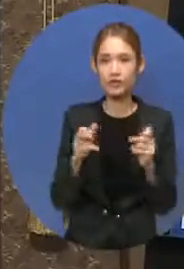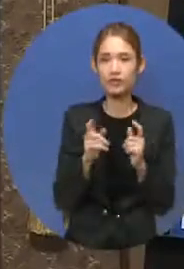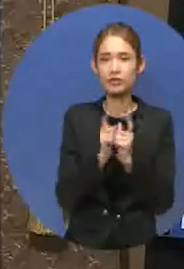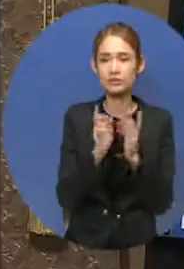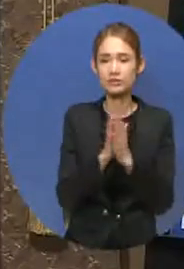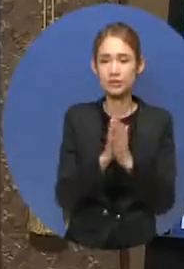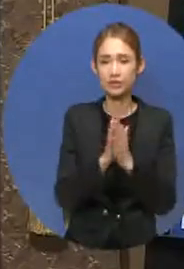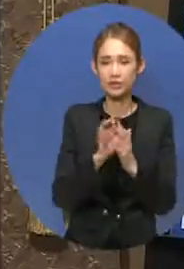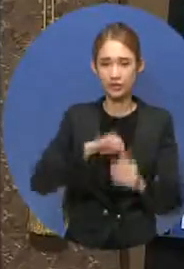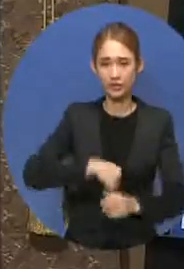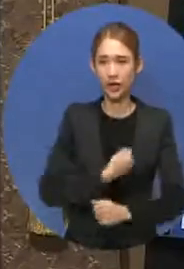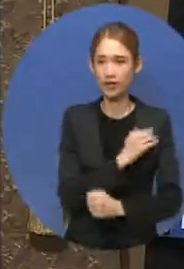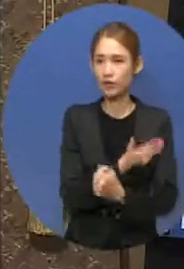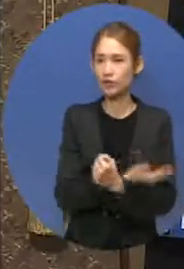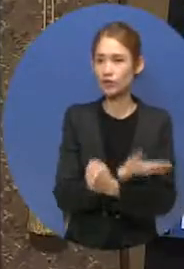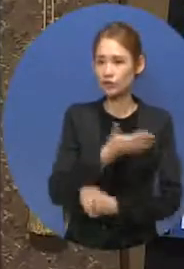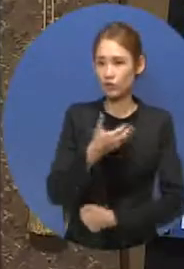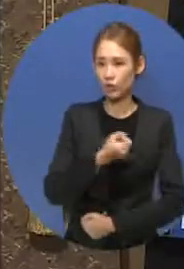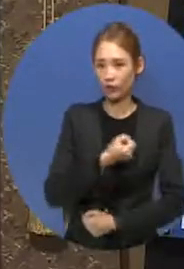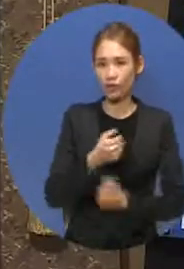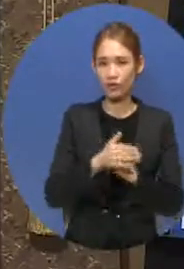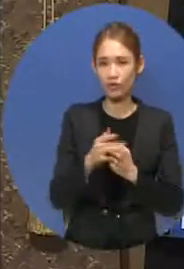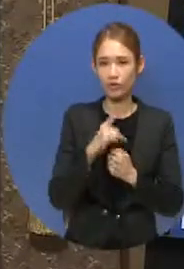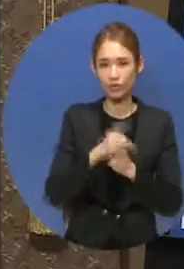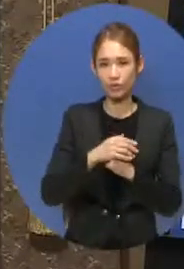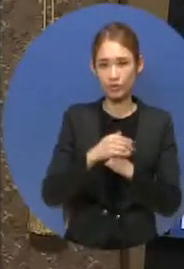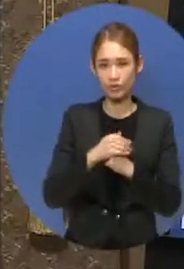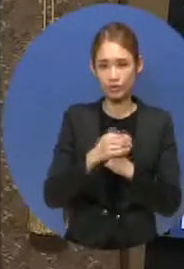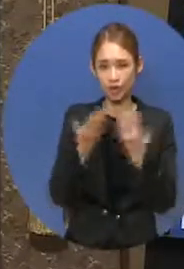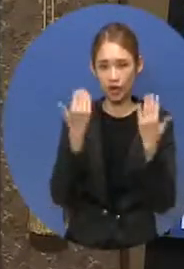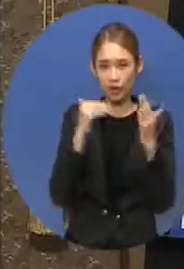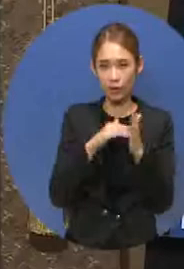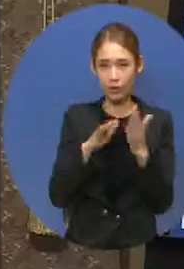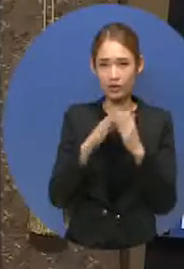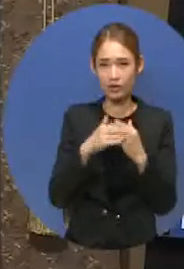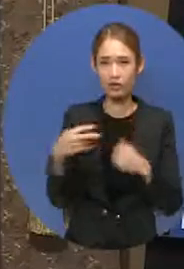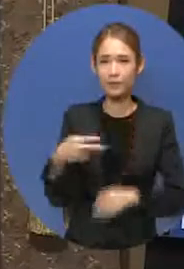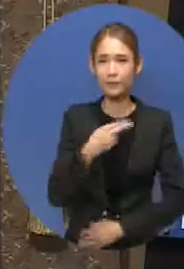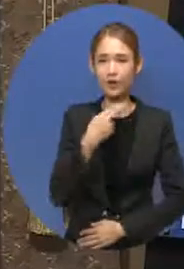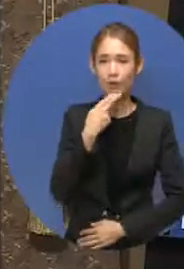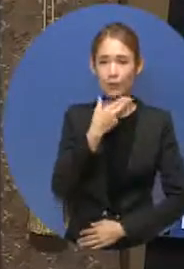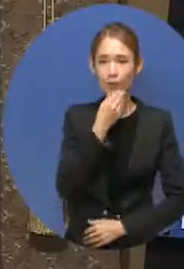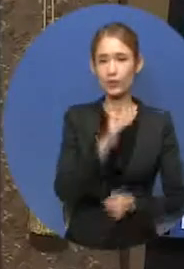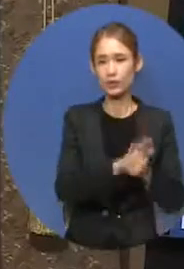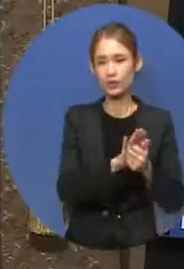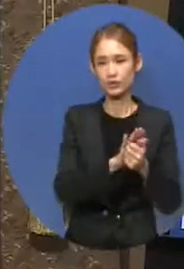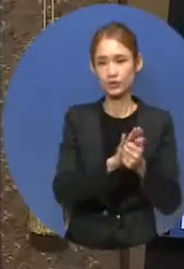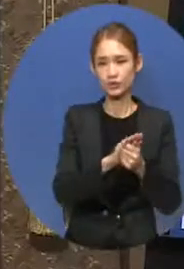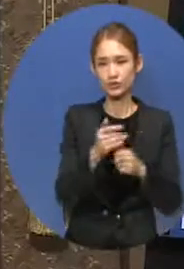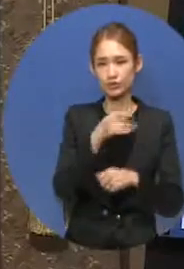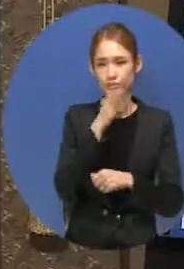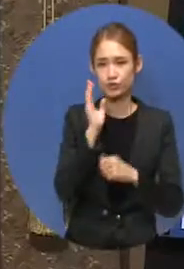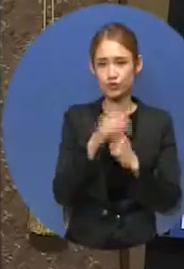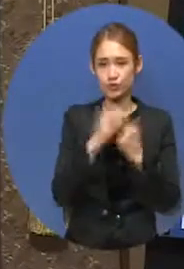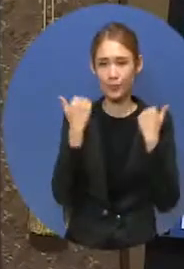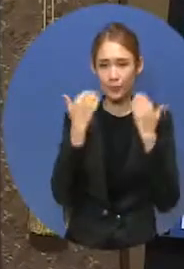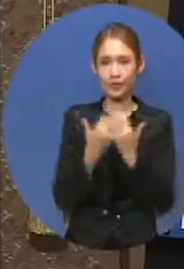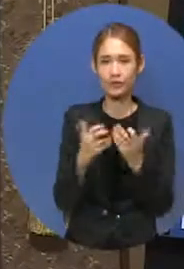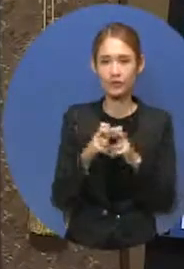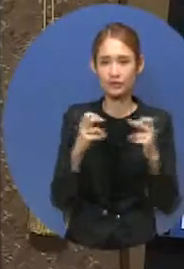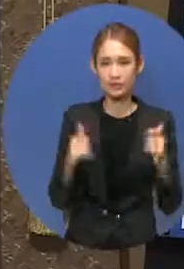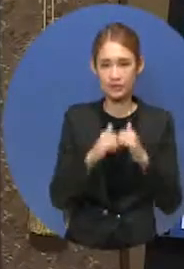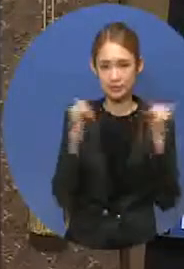당사자의 자기결정권, 네. 또 학령기 이후에 단절없는 복지서비스, 중고령 발달장애인, 지역사회